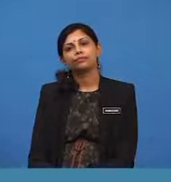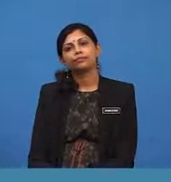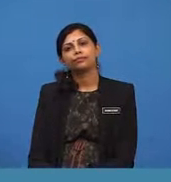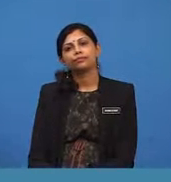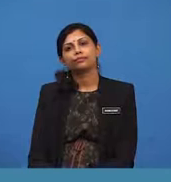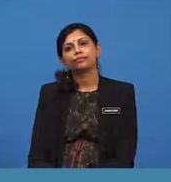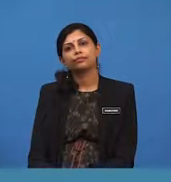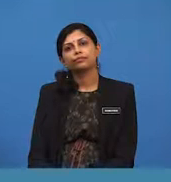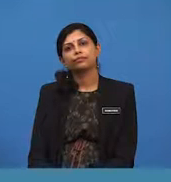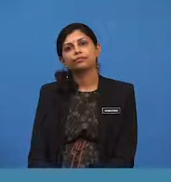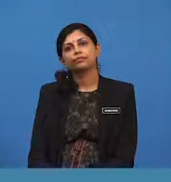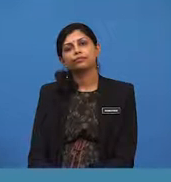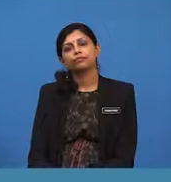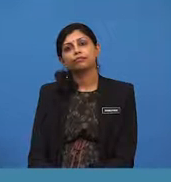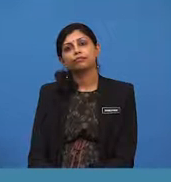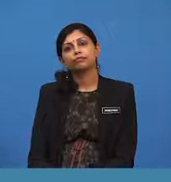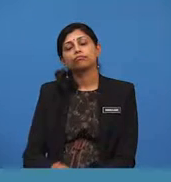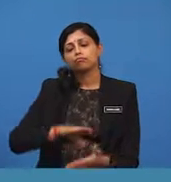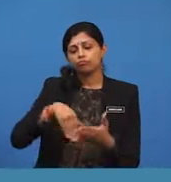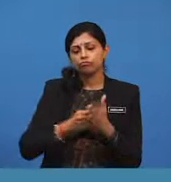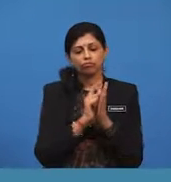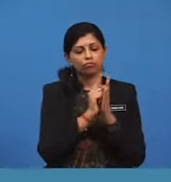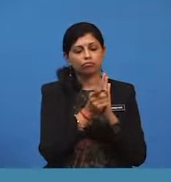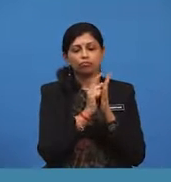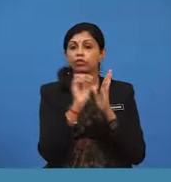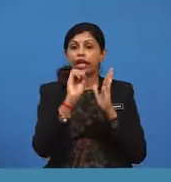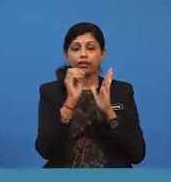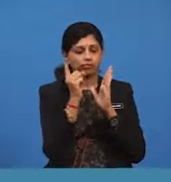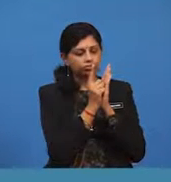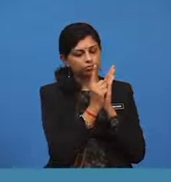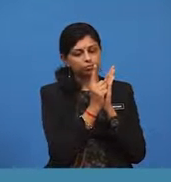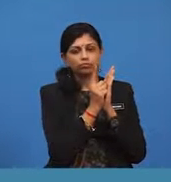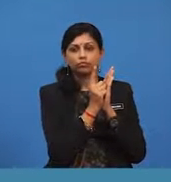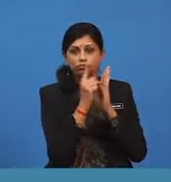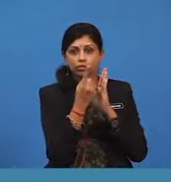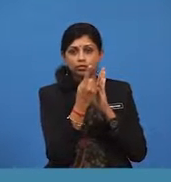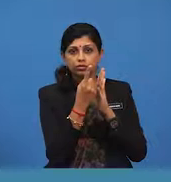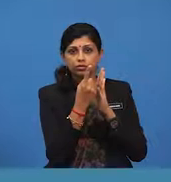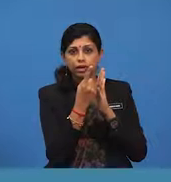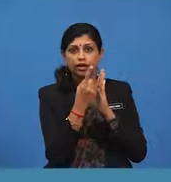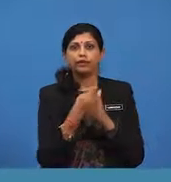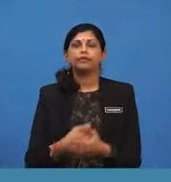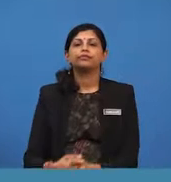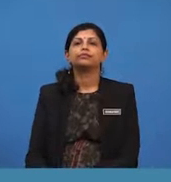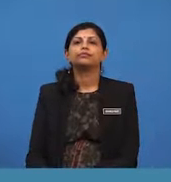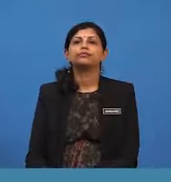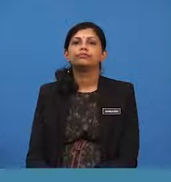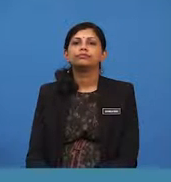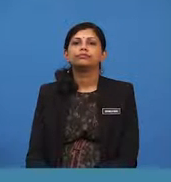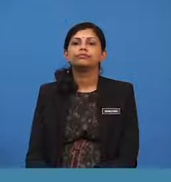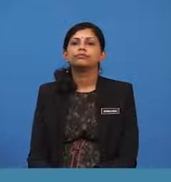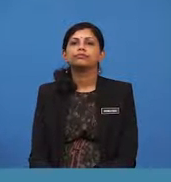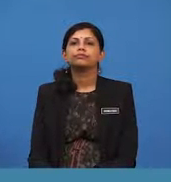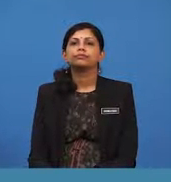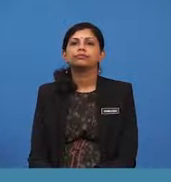magnet, didapati jarum galvanometer juga tidak terpesong. Dan yang ketiga, apabila magnet pegun